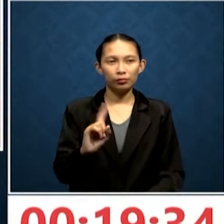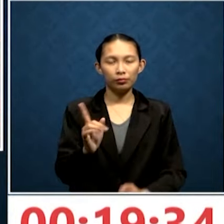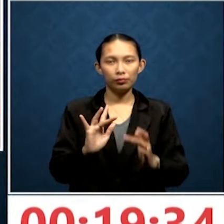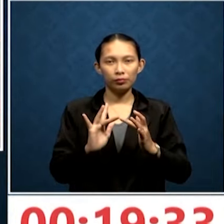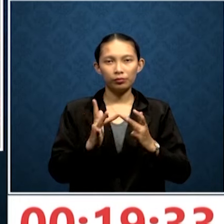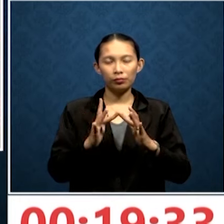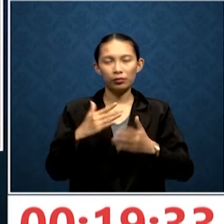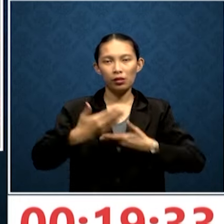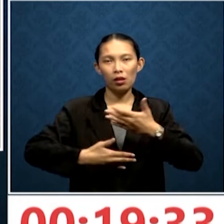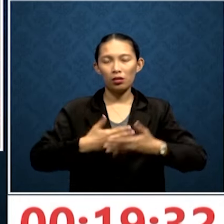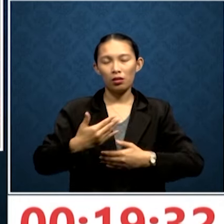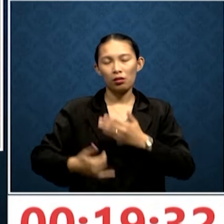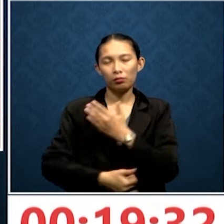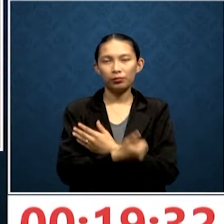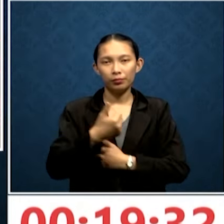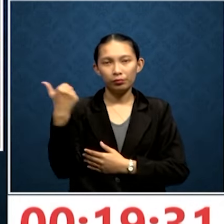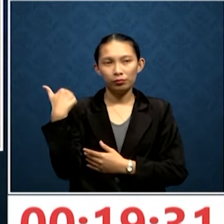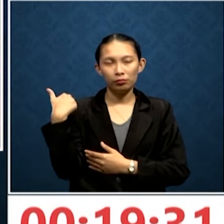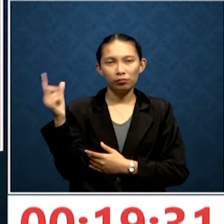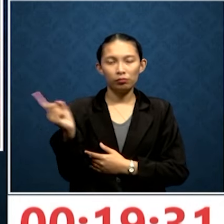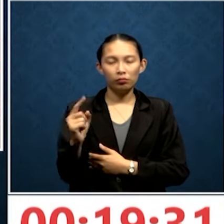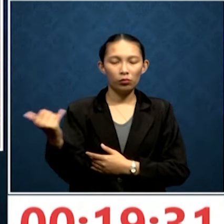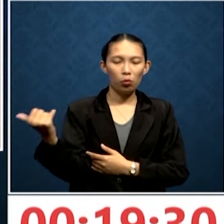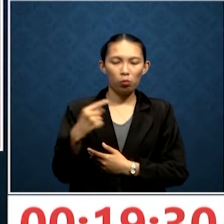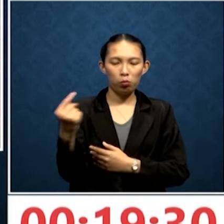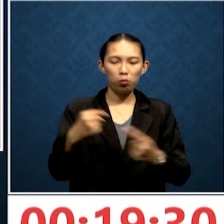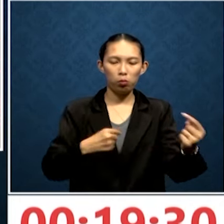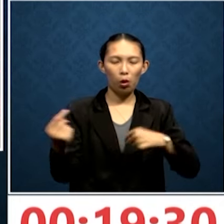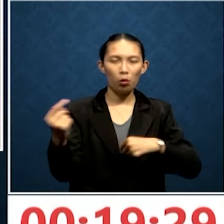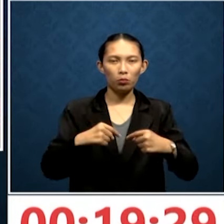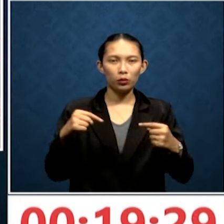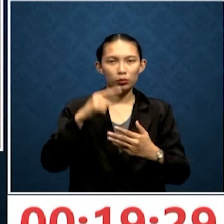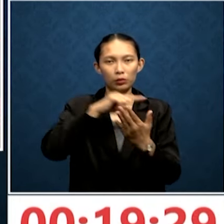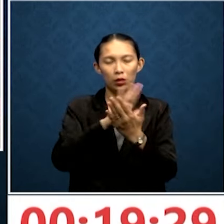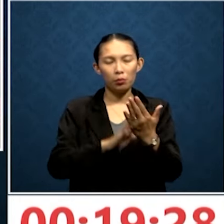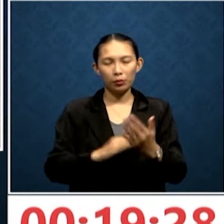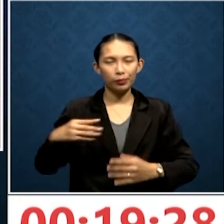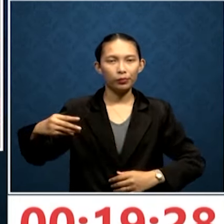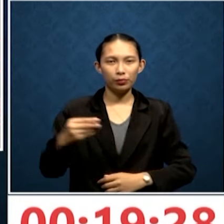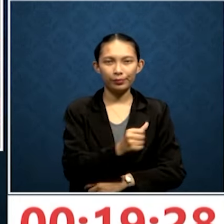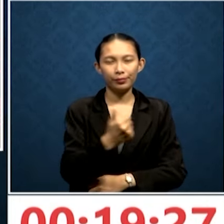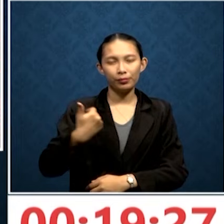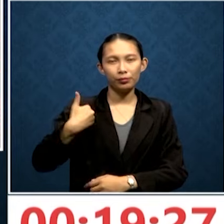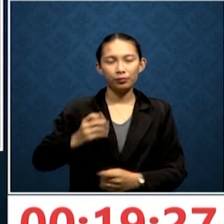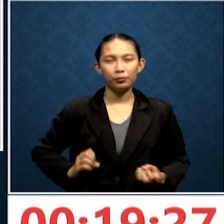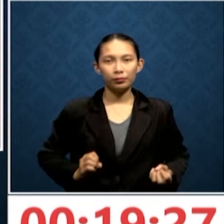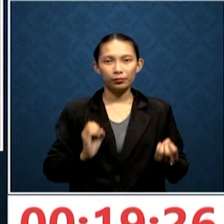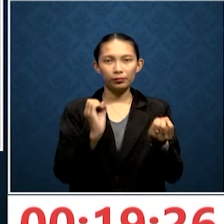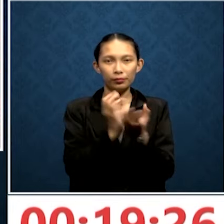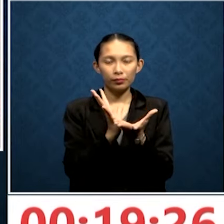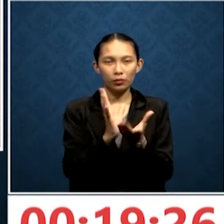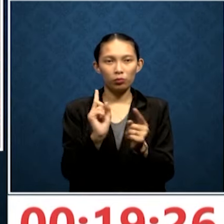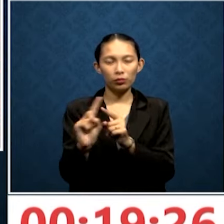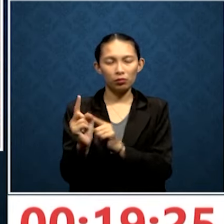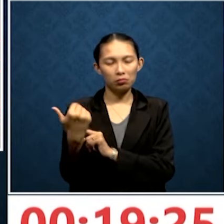อมเมิร์ซใหญ่ข้ามชาติที่เข้ามาในประเทศไทยเป็นไปอย่างรวดเร็วมีผลกระทบอย่